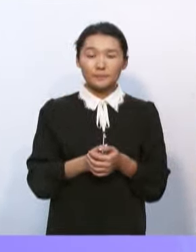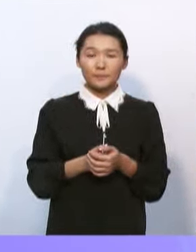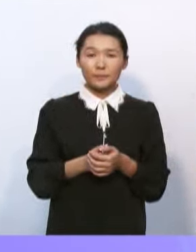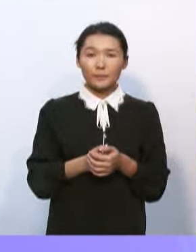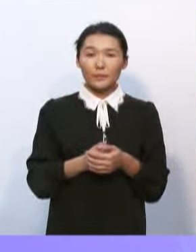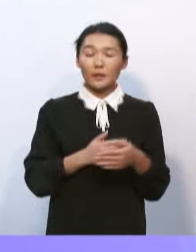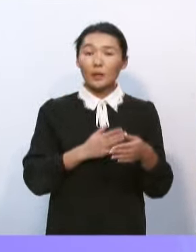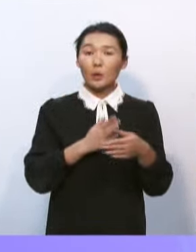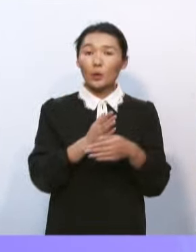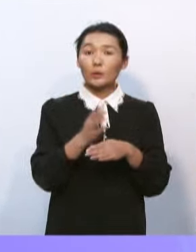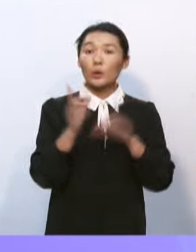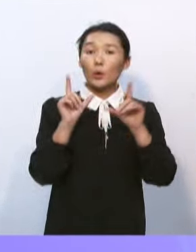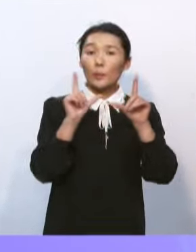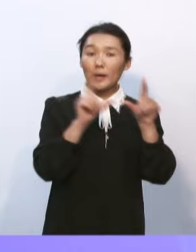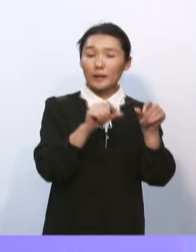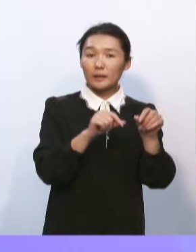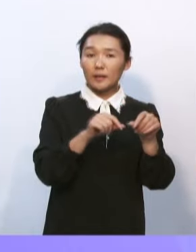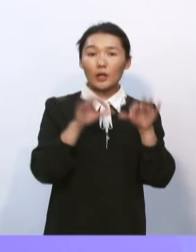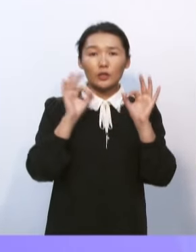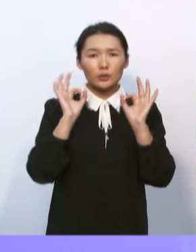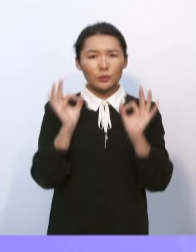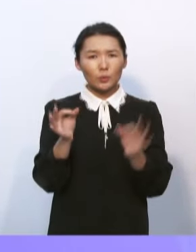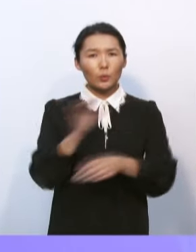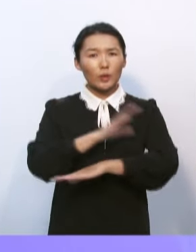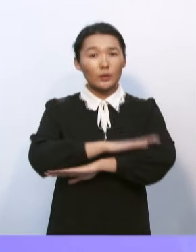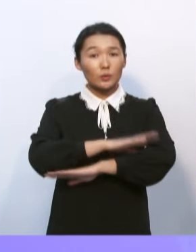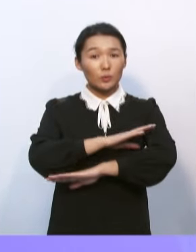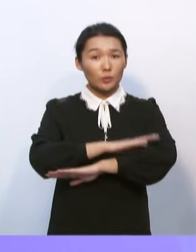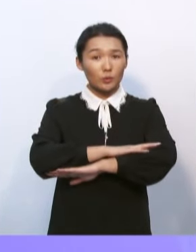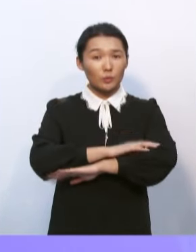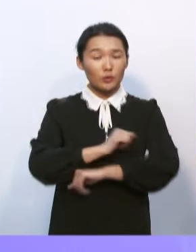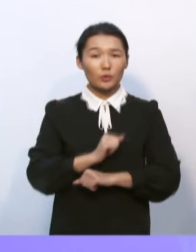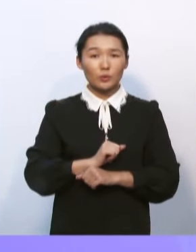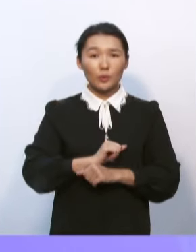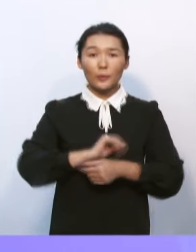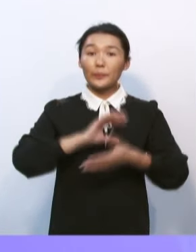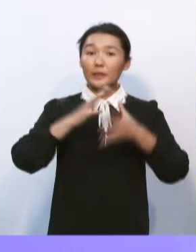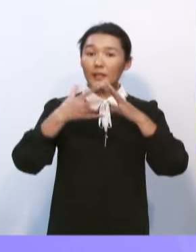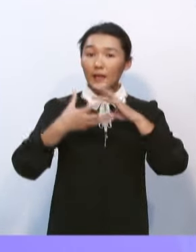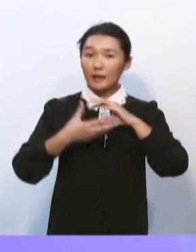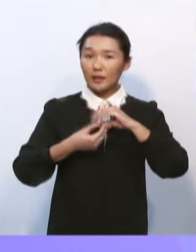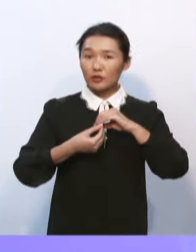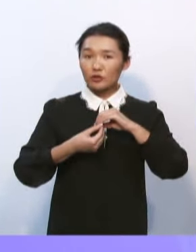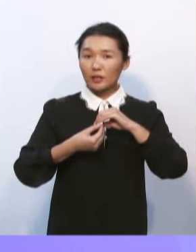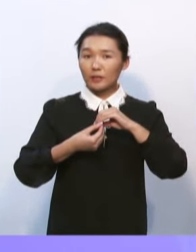Конокко баргандагы туура жүрүм-турум жөнүндө тыянак чыгарып